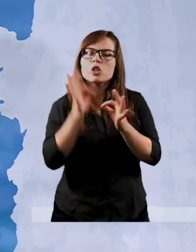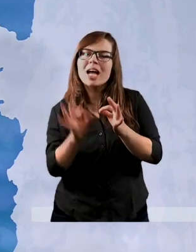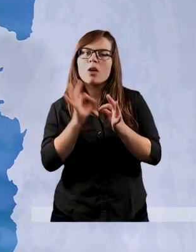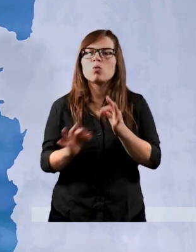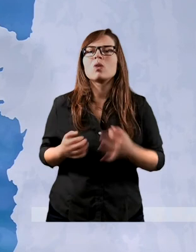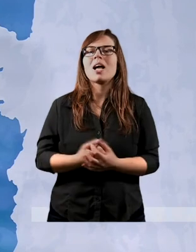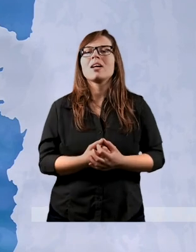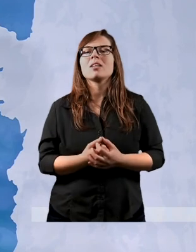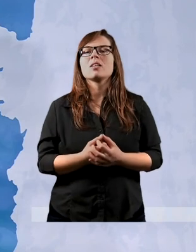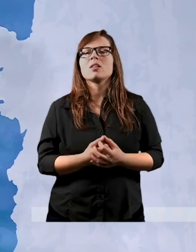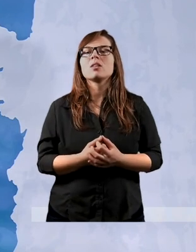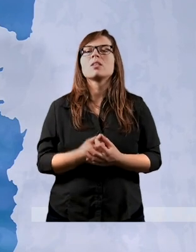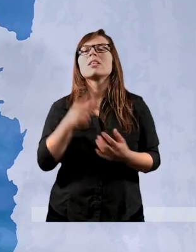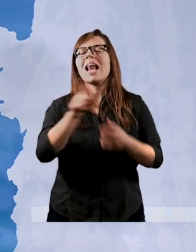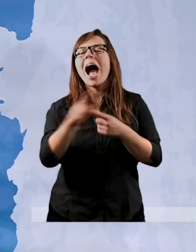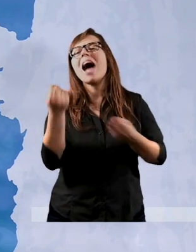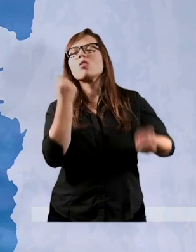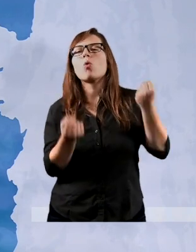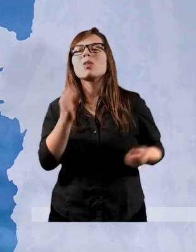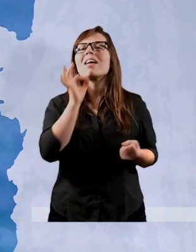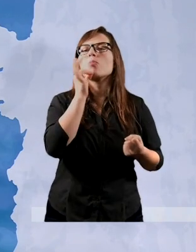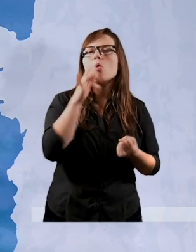szczególna, taki ośrodek dla trudnej młodzieży.